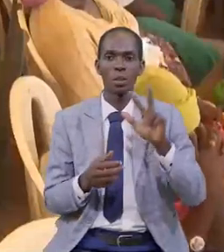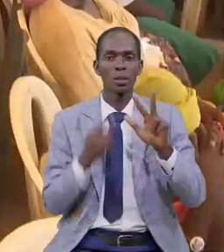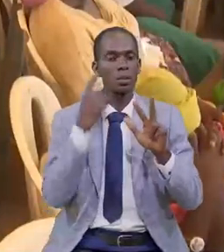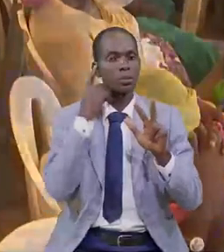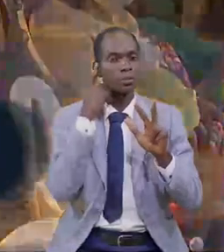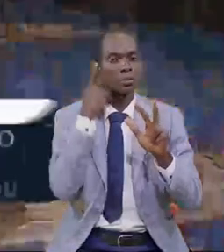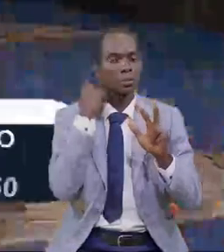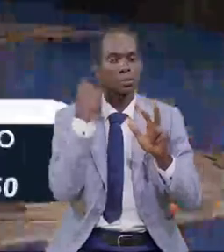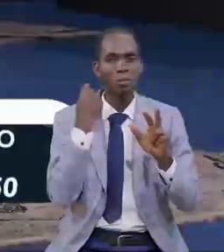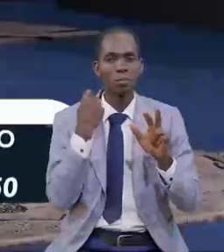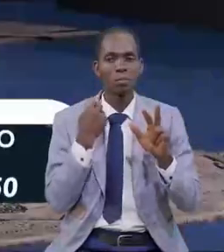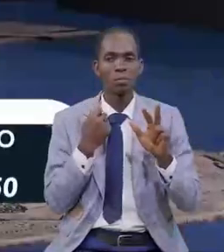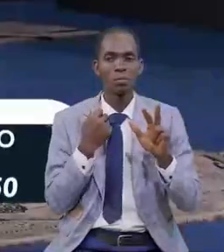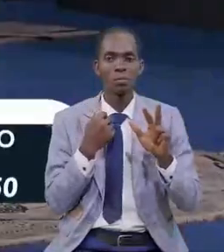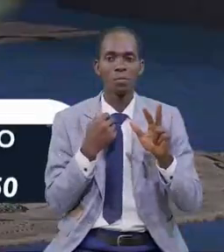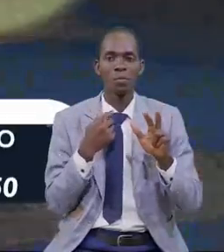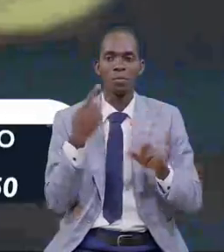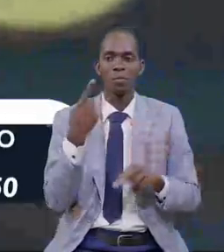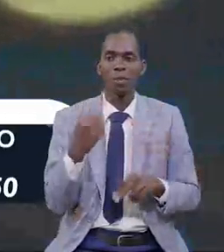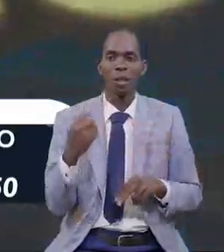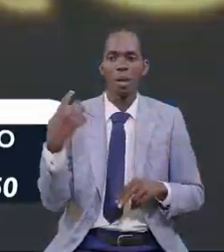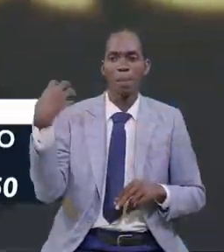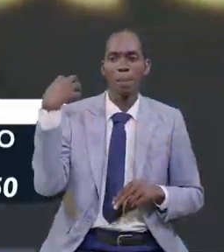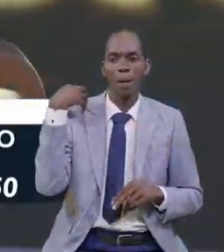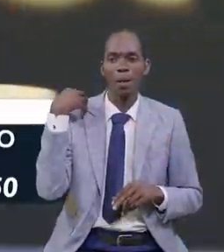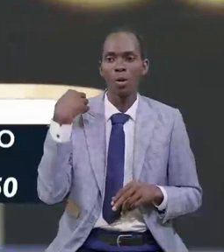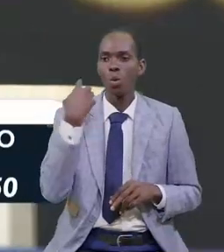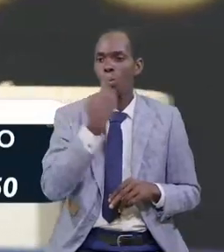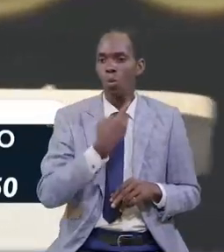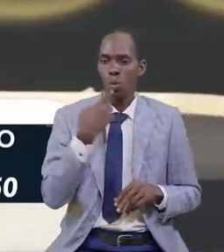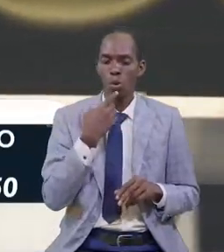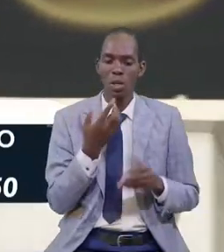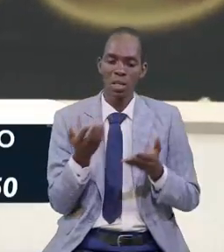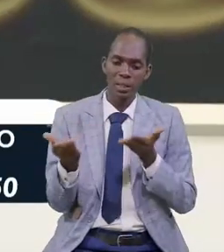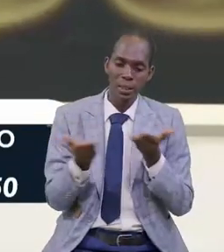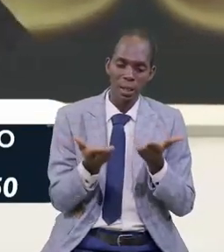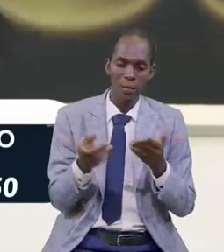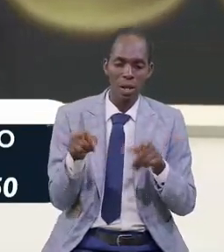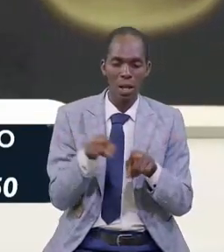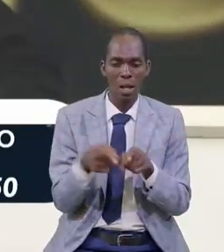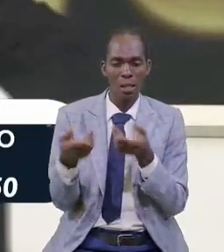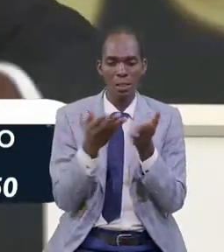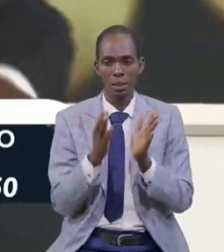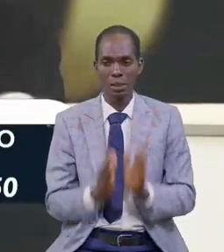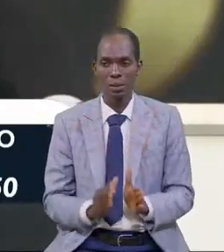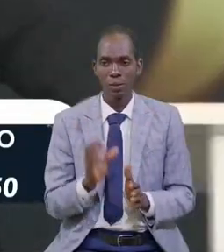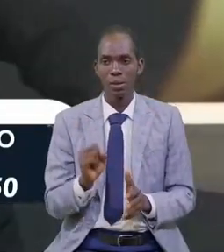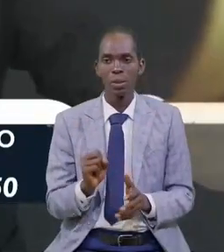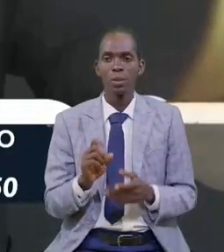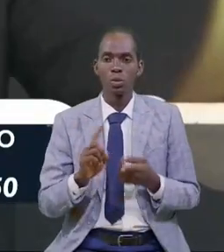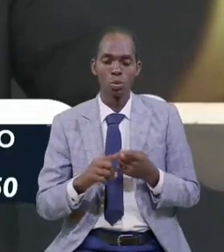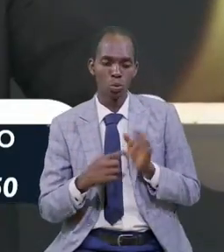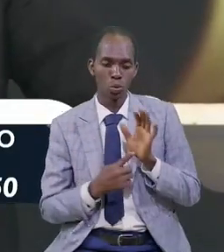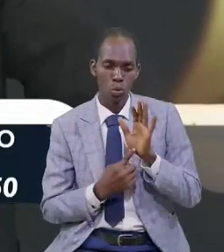ici il est le maître qui a servi à la manière d'un serviteur pour montrer